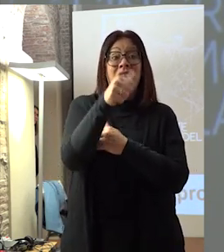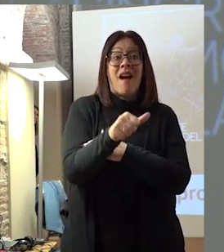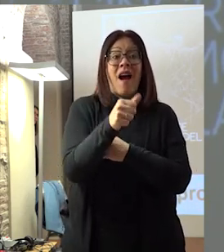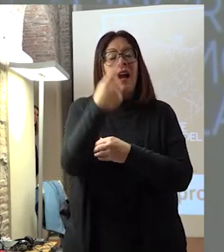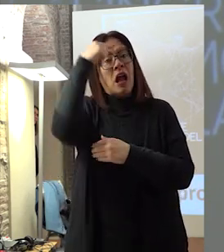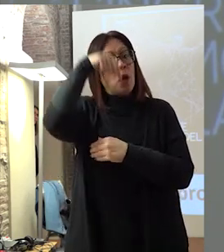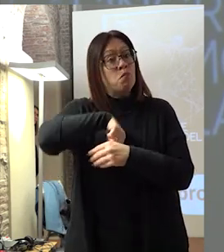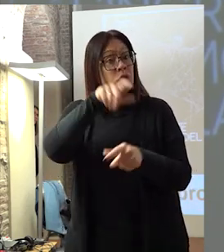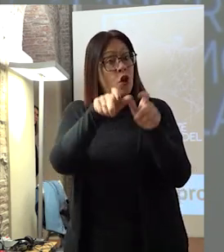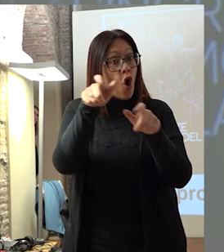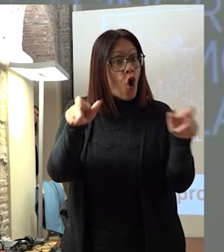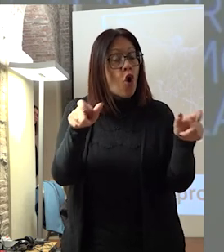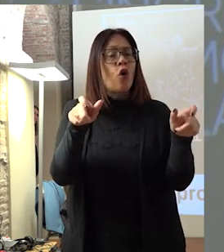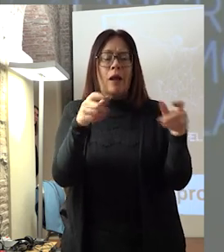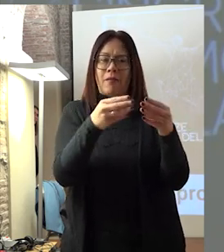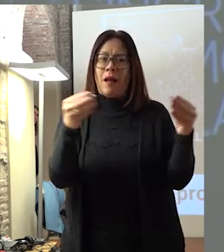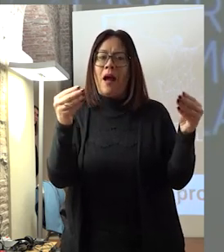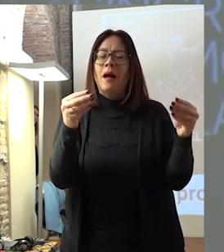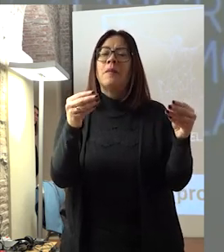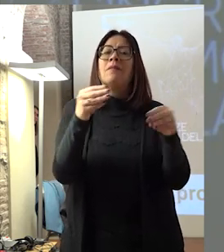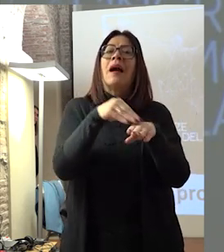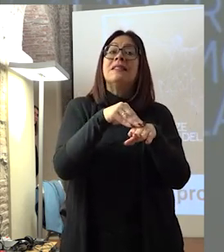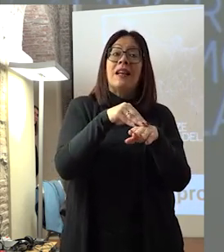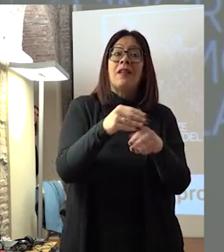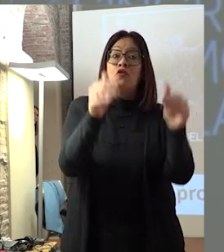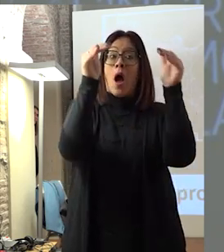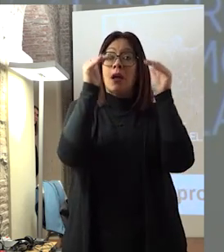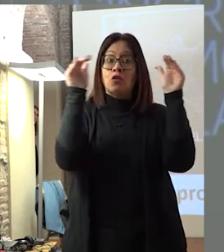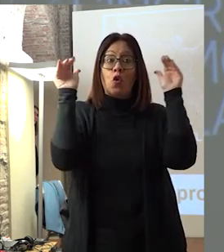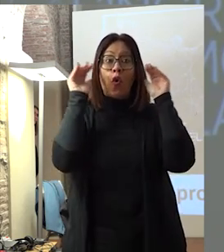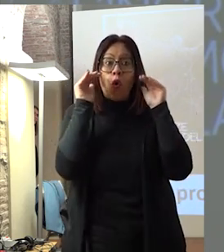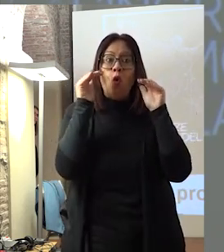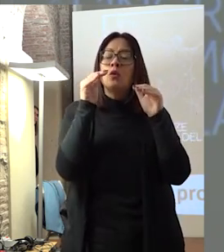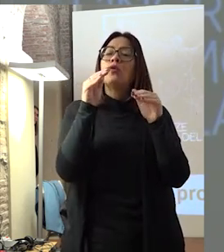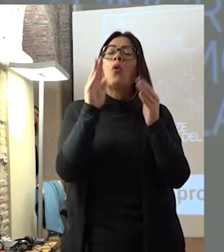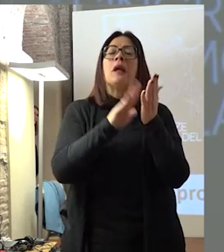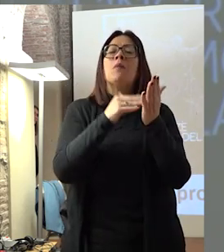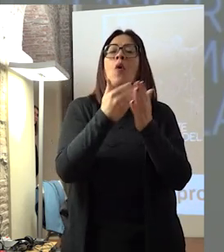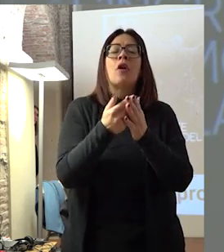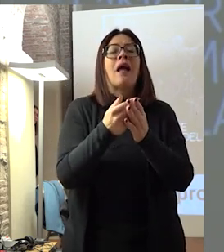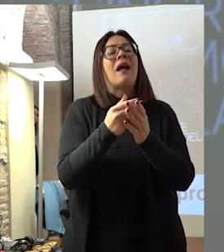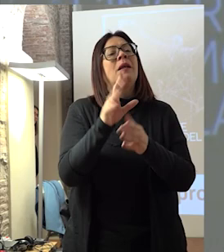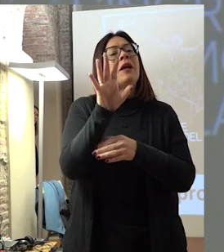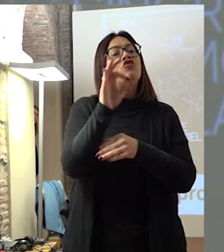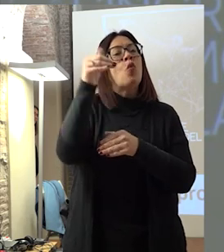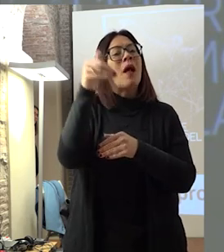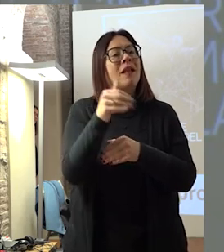gli psicologi del servizio ascolto, molto importante per tutti i nostri 50.000 studenti. Quindi